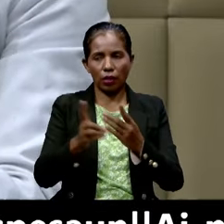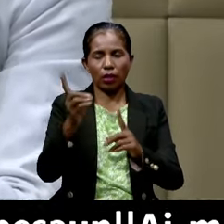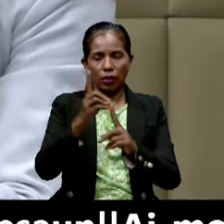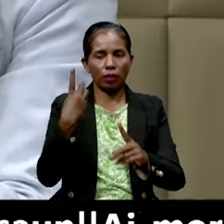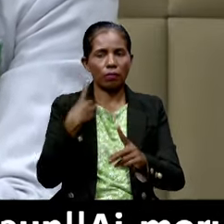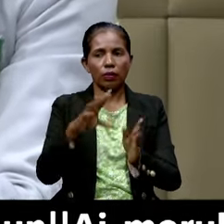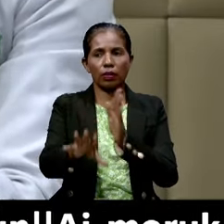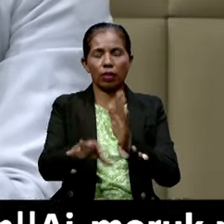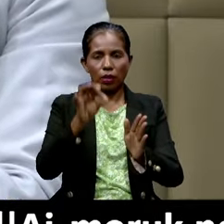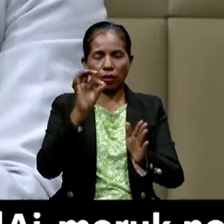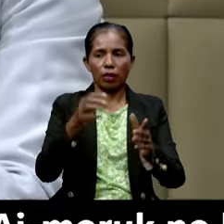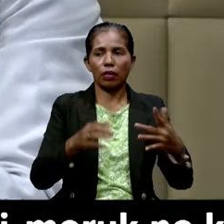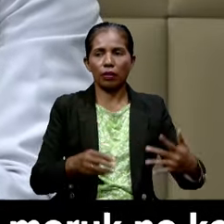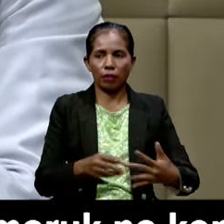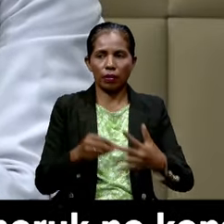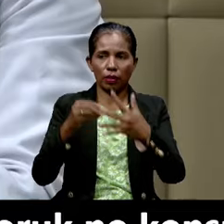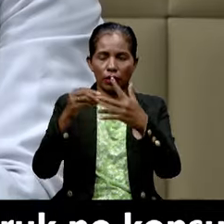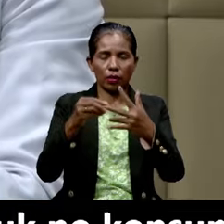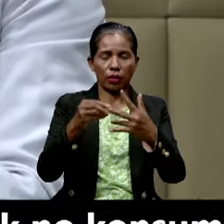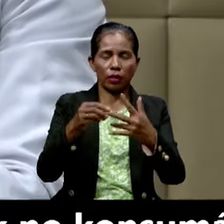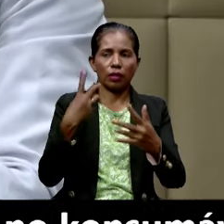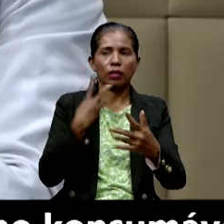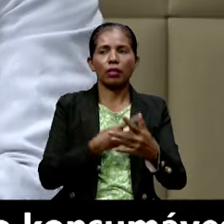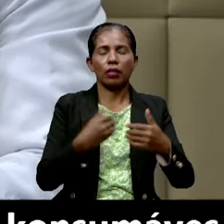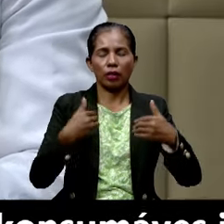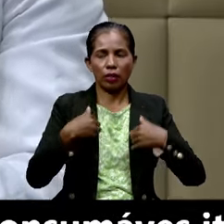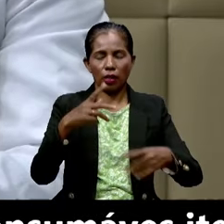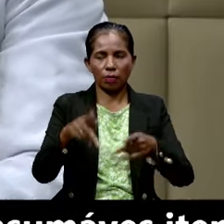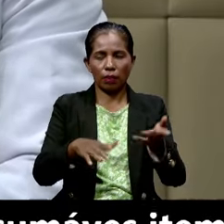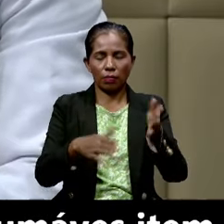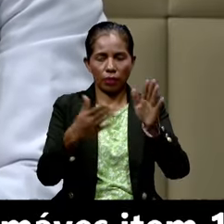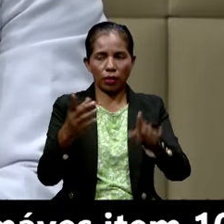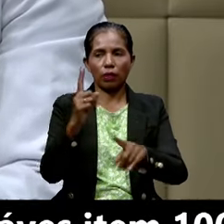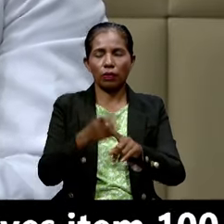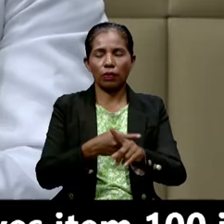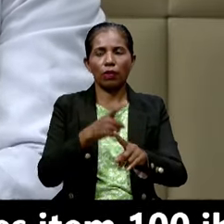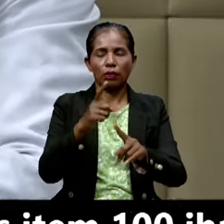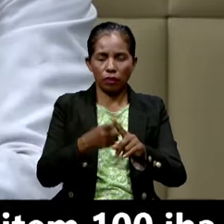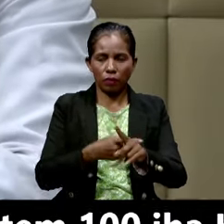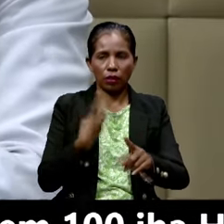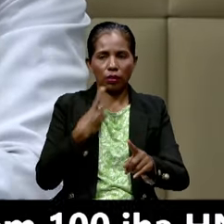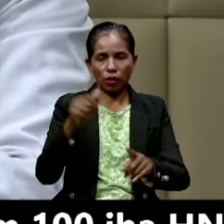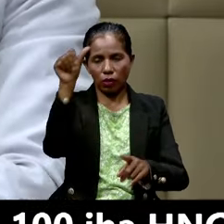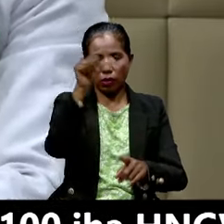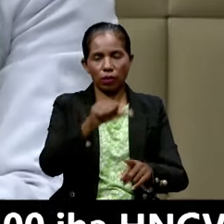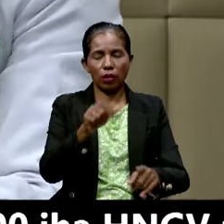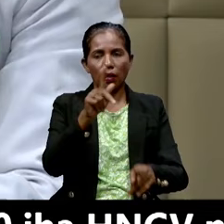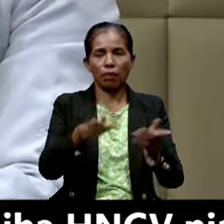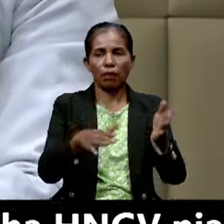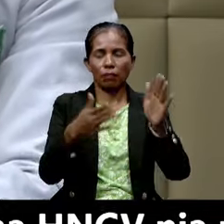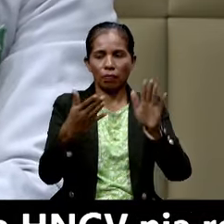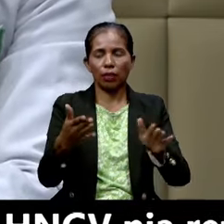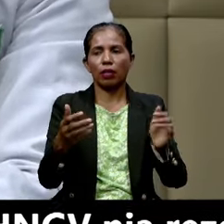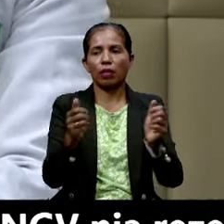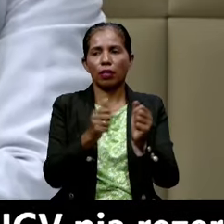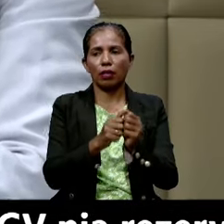hetang liliu ia departemen interna kita ia mortality meeting kada pulang pasien kita halo auditori bahaya mortality data